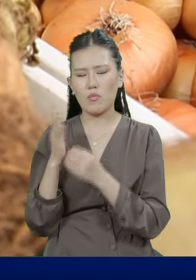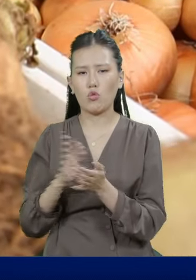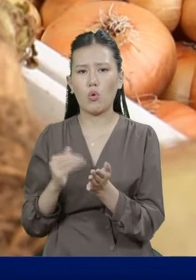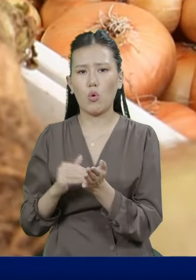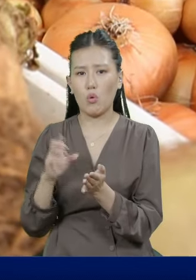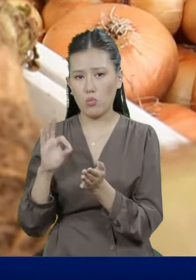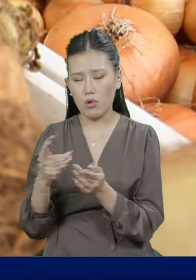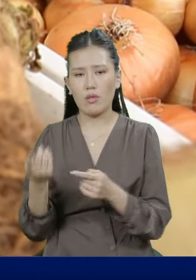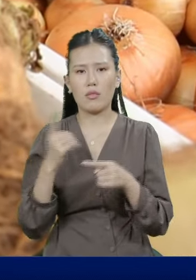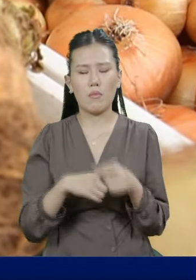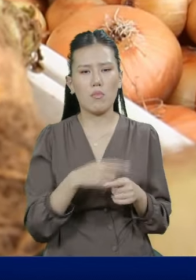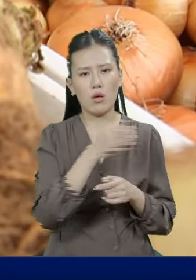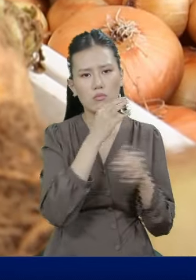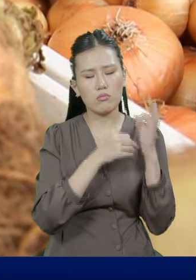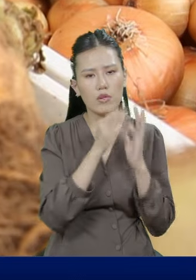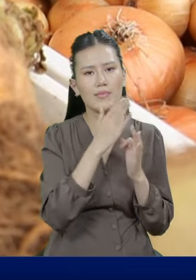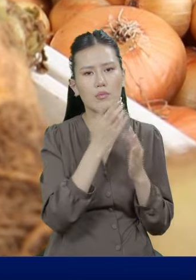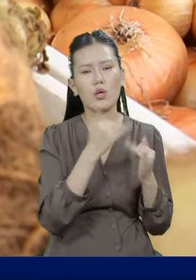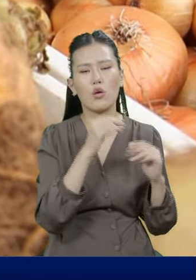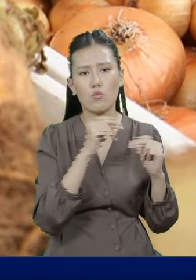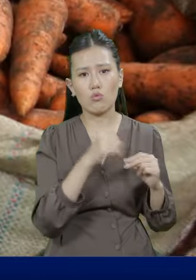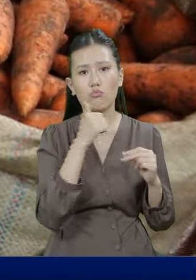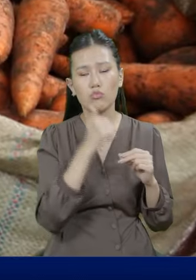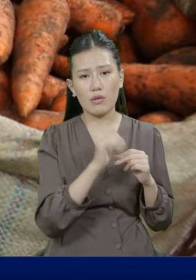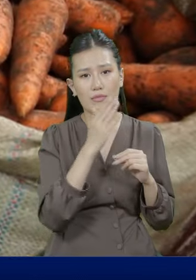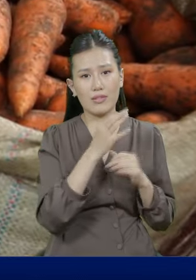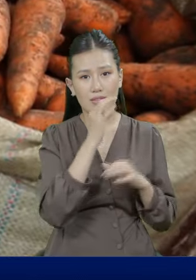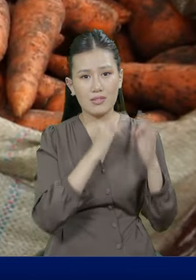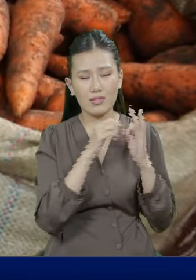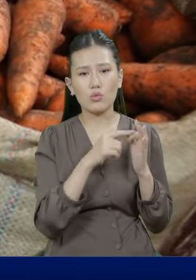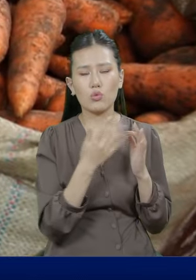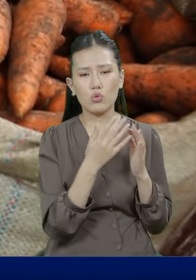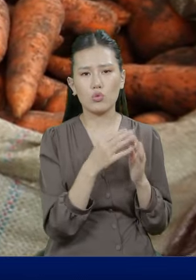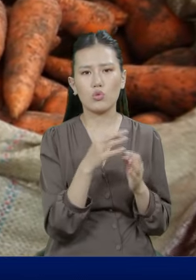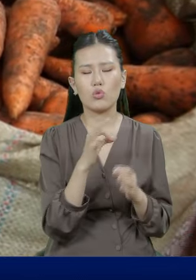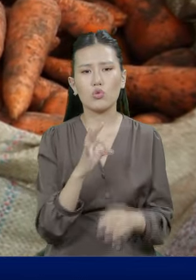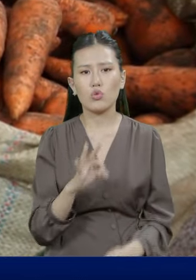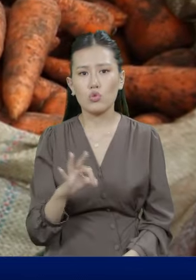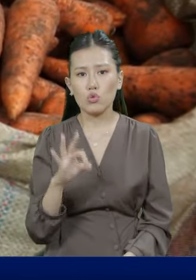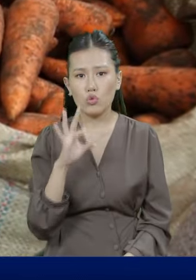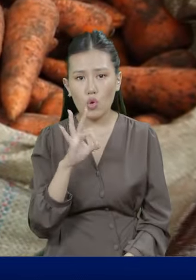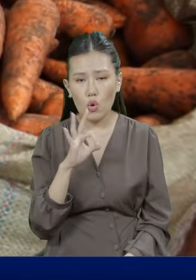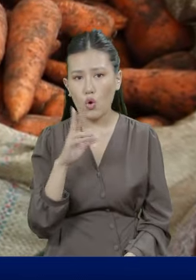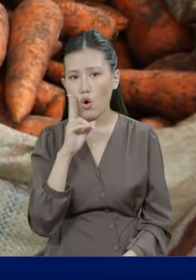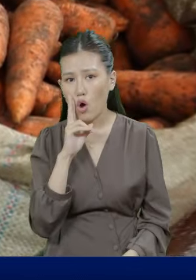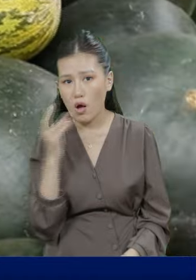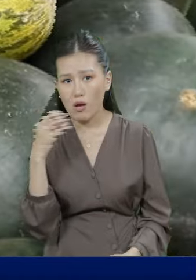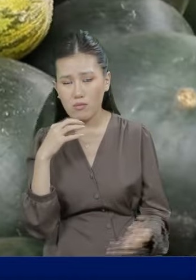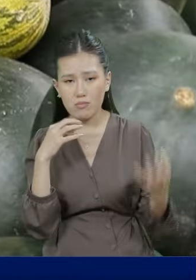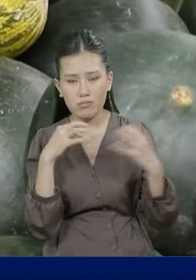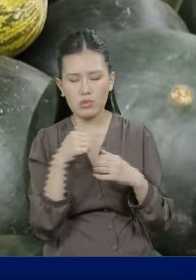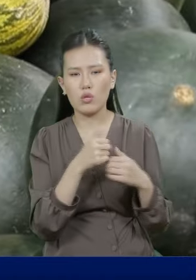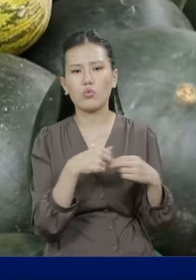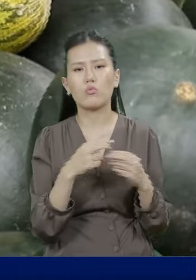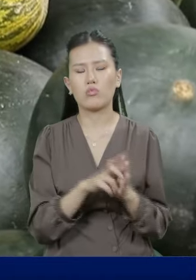нэмэлт бүтээгдэхүүнүүдийг хэрэглэж болно. Гэхдээ тэдгээр нэмэлт бүтээгдэхүүнүүд нь зөвхөн зөв хооллосон үед л үр дүнгээ өгдөг байна. Мөн үүнээс